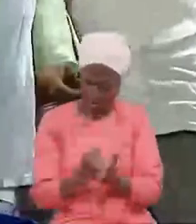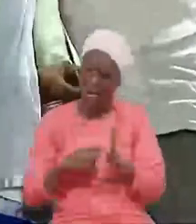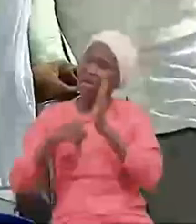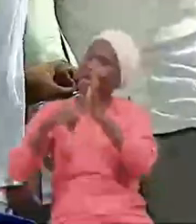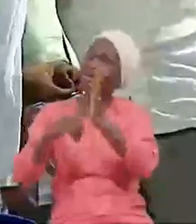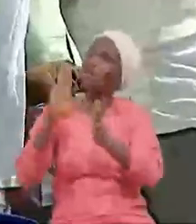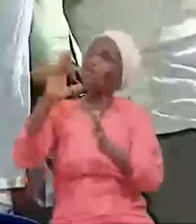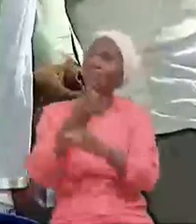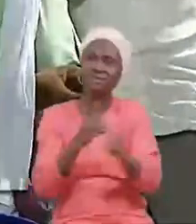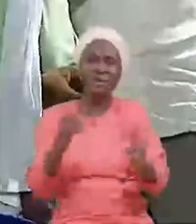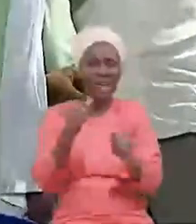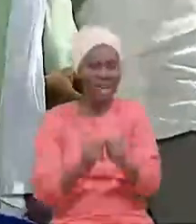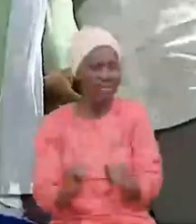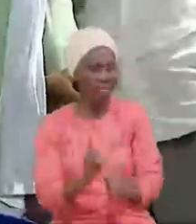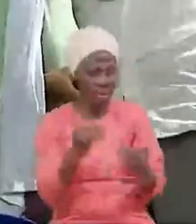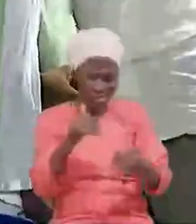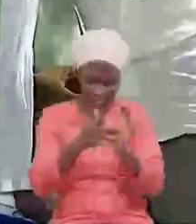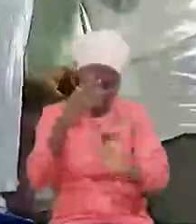Manifeste ta délivrance partout.